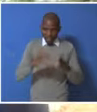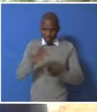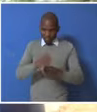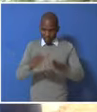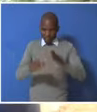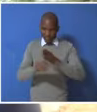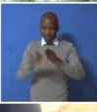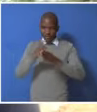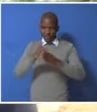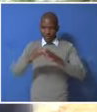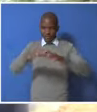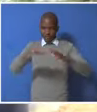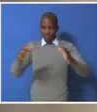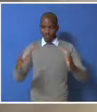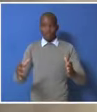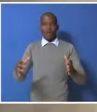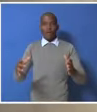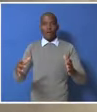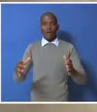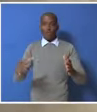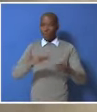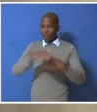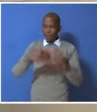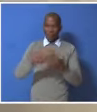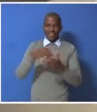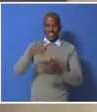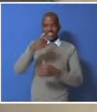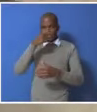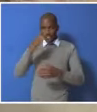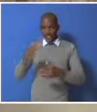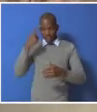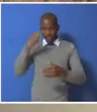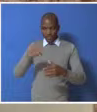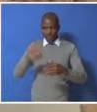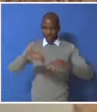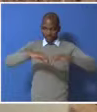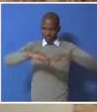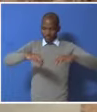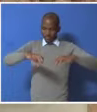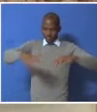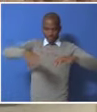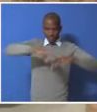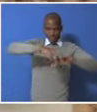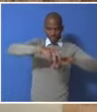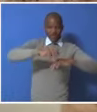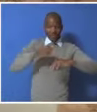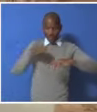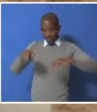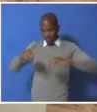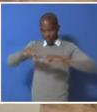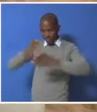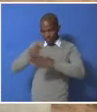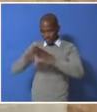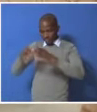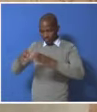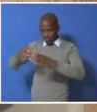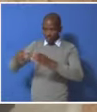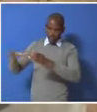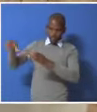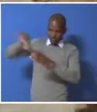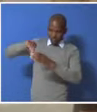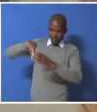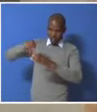be ra ga yone de ba ke se plantetse tsotlhe tse lo re di kgaogane go na le gone ko go tshelwang teng go